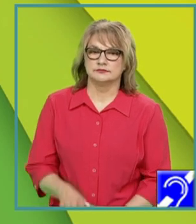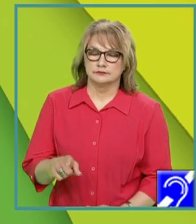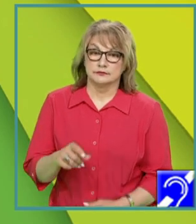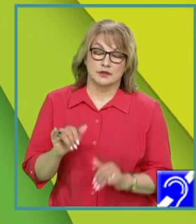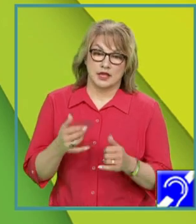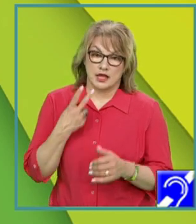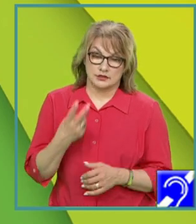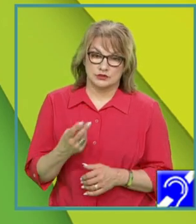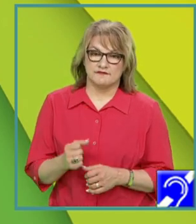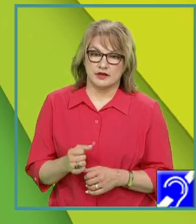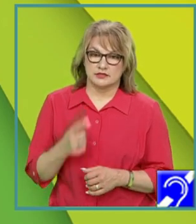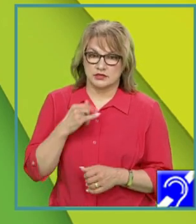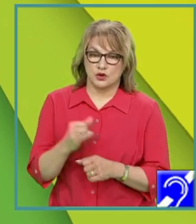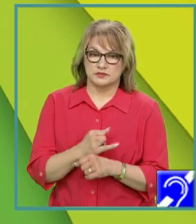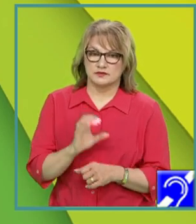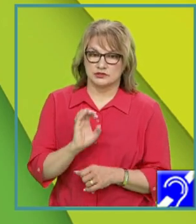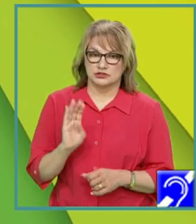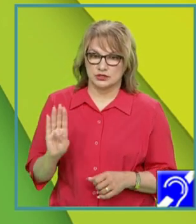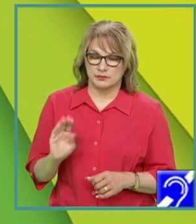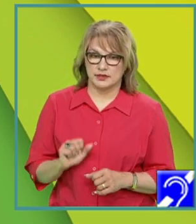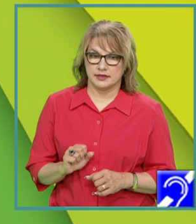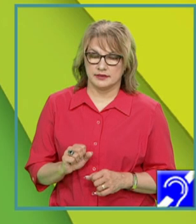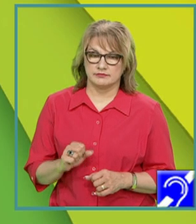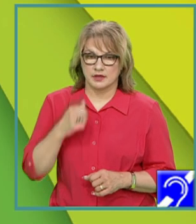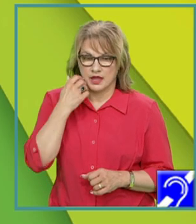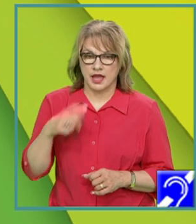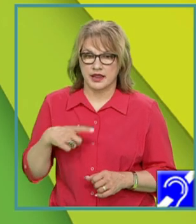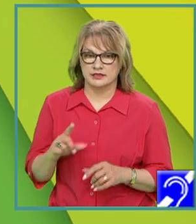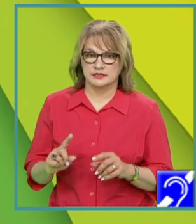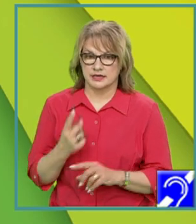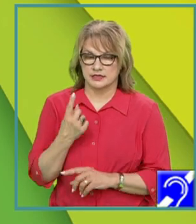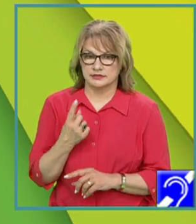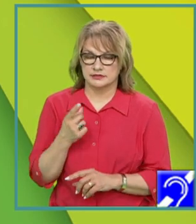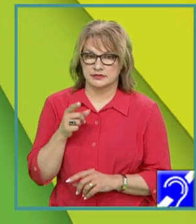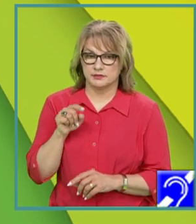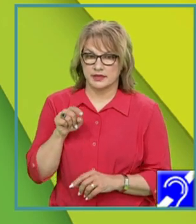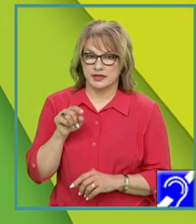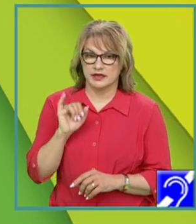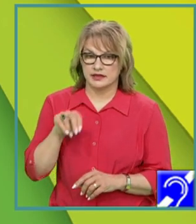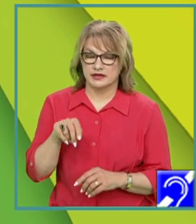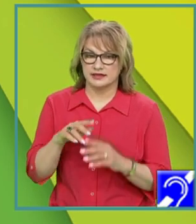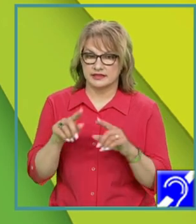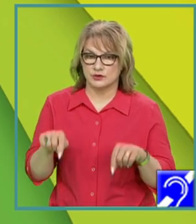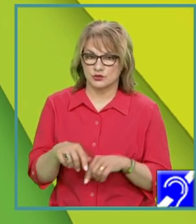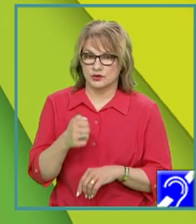de față observăm că CB Care este înălțime în triunghiul ACM